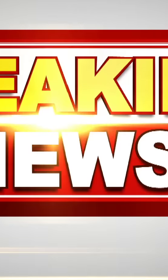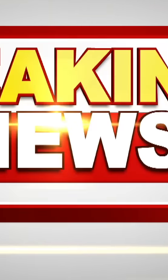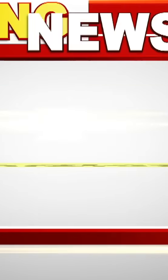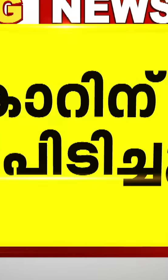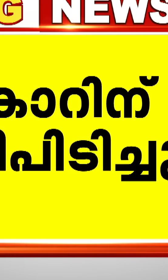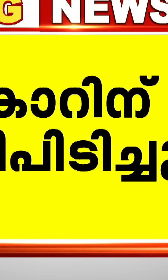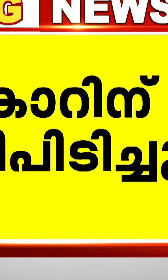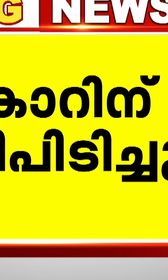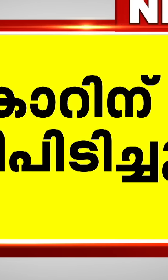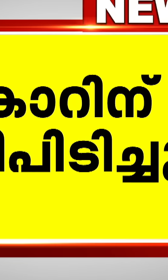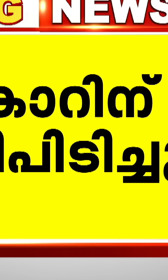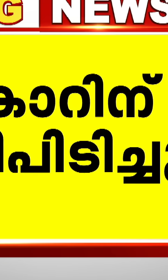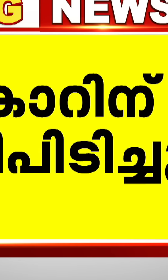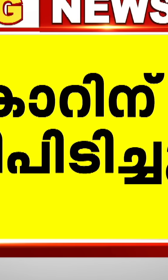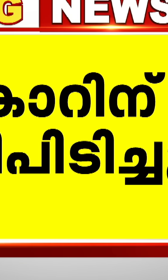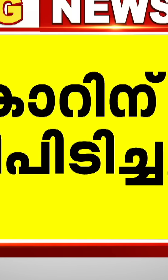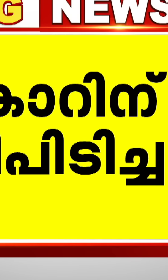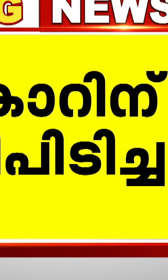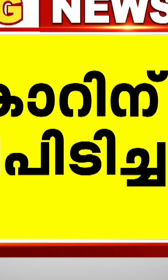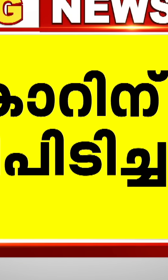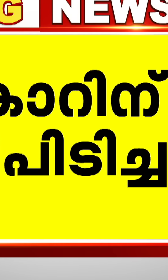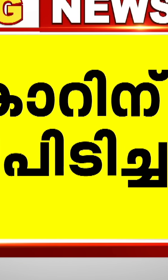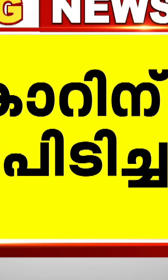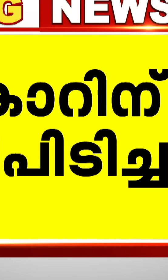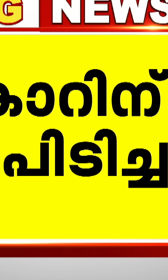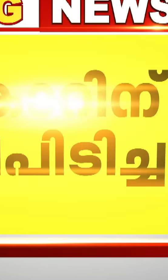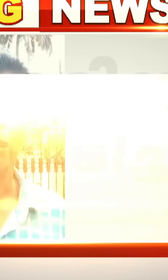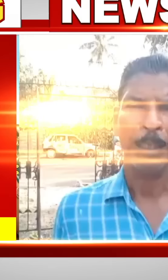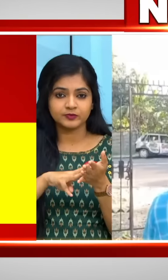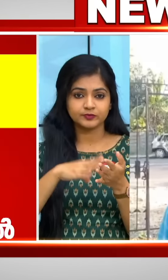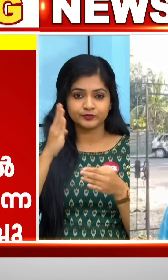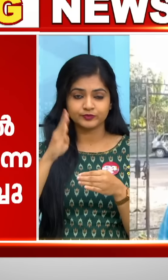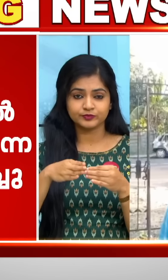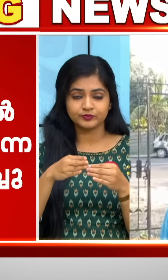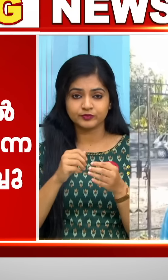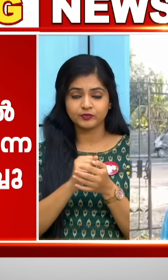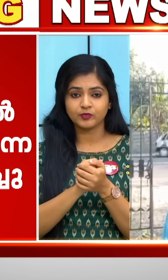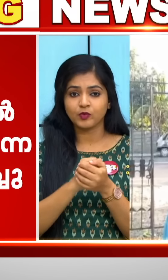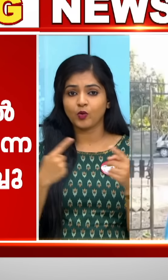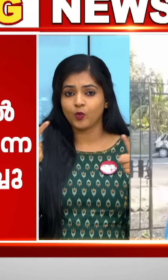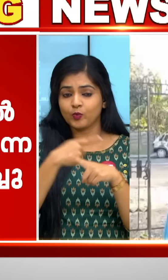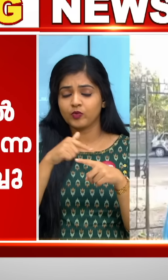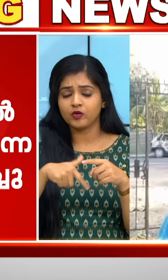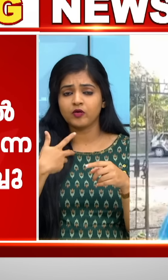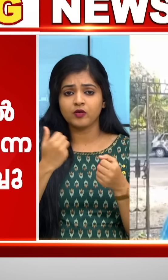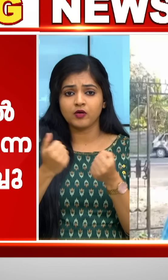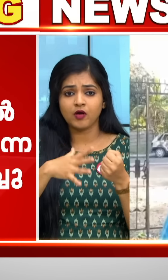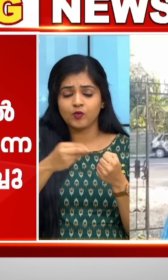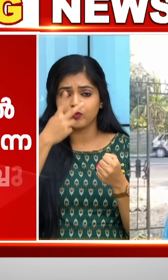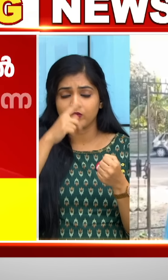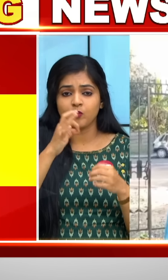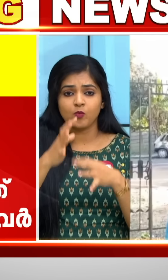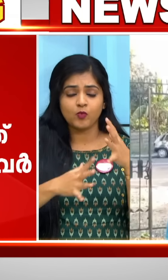മങ്കമ്പ് SBIയുടെ ATMന്റെ കൗണ്ടറിന്റെ എതിർവശത്തായിട്ട് പെട്ടെന്ന് വണ്ടിയുടെ ഫ്രണ്ടിൽ പുകയുണ്ടാകുകയും തുടർന്നുള്ള പുറകെ